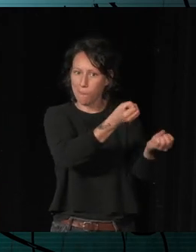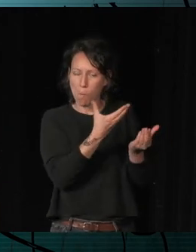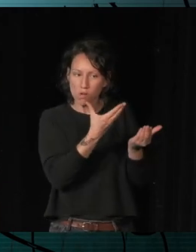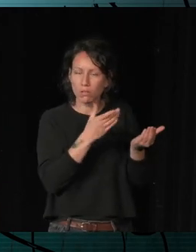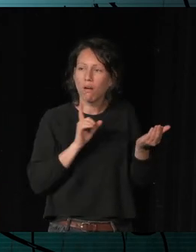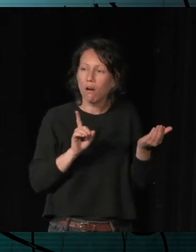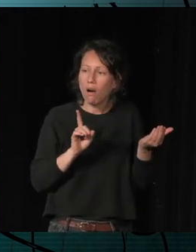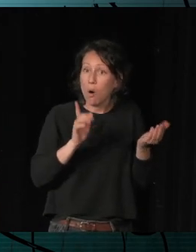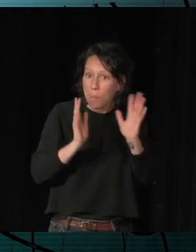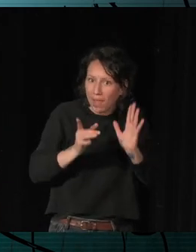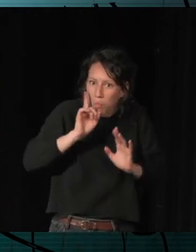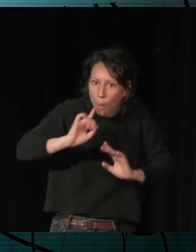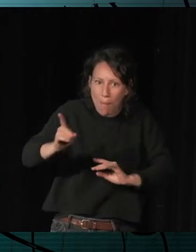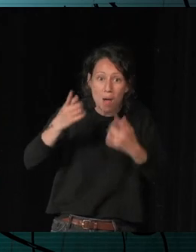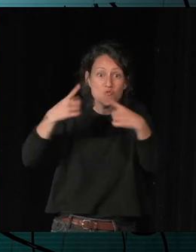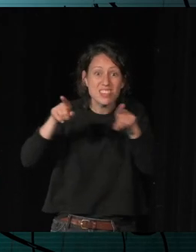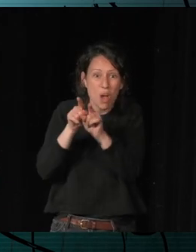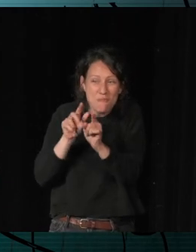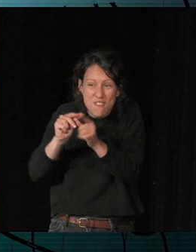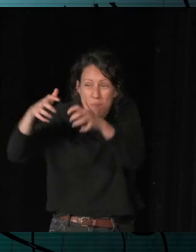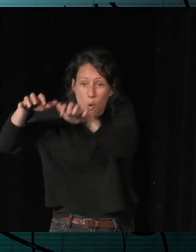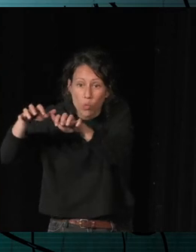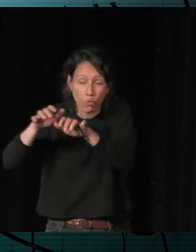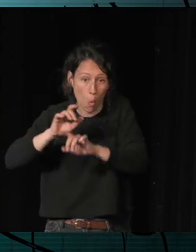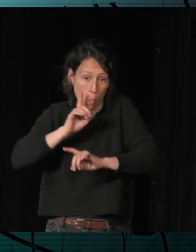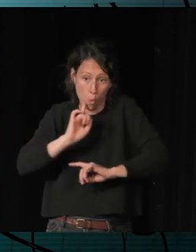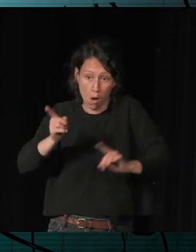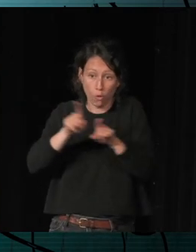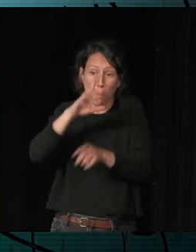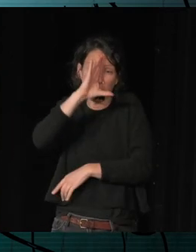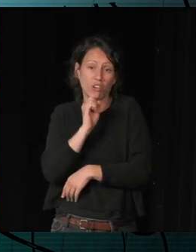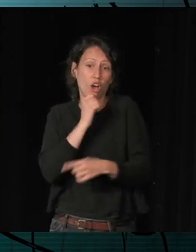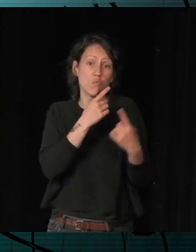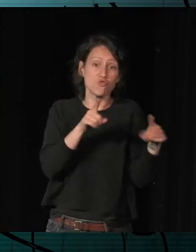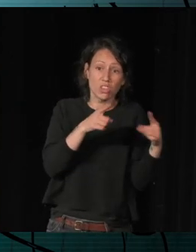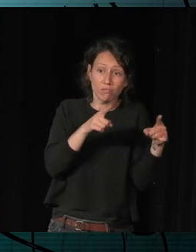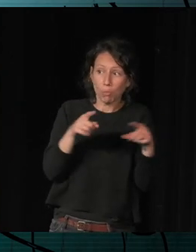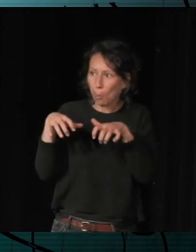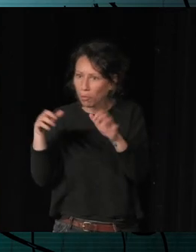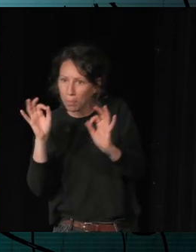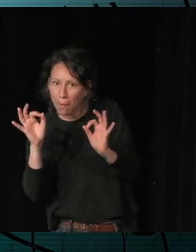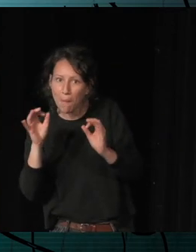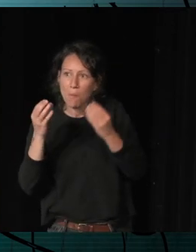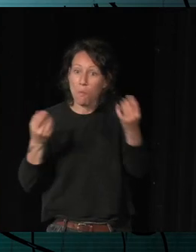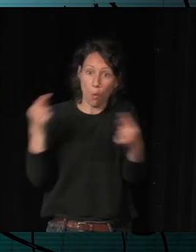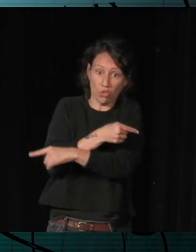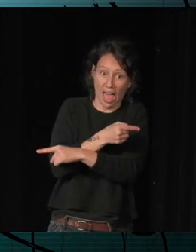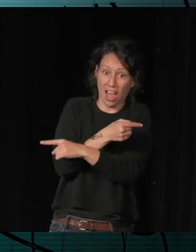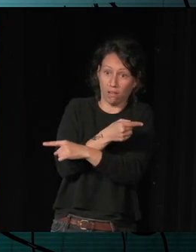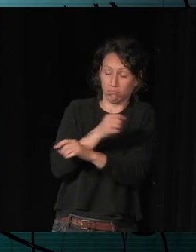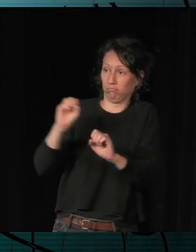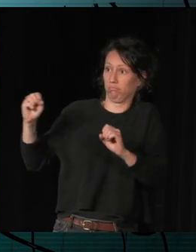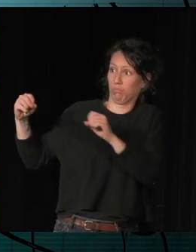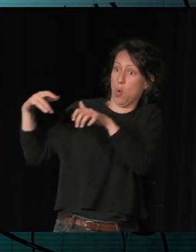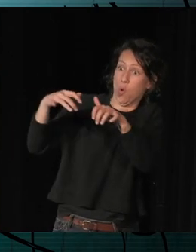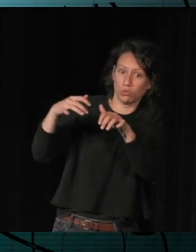génial alors là c'est génial alors ça c'est le genre de truc en plus dans un jeu qui est assez extraordinaire parce que quand on fait le jeu on